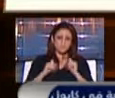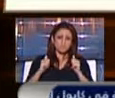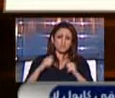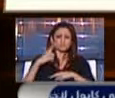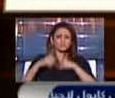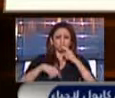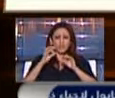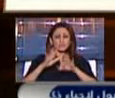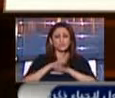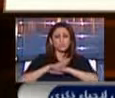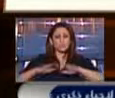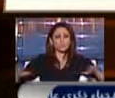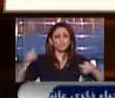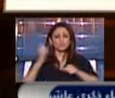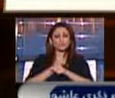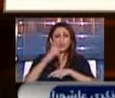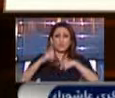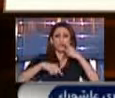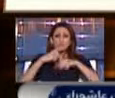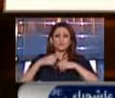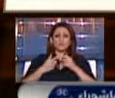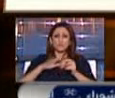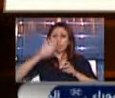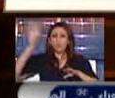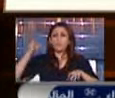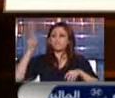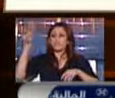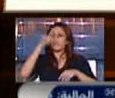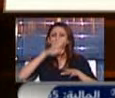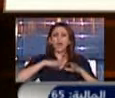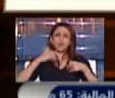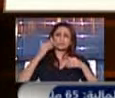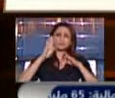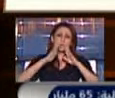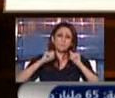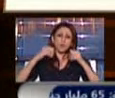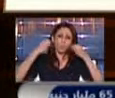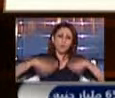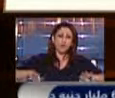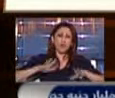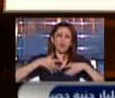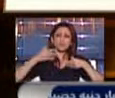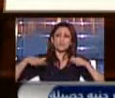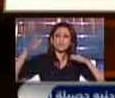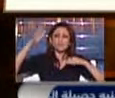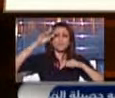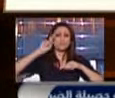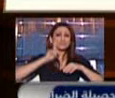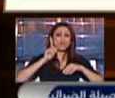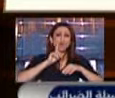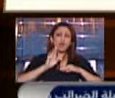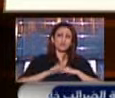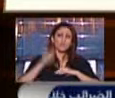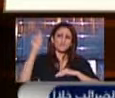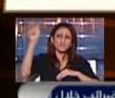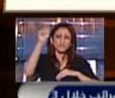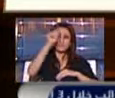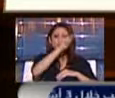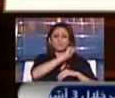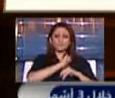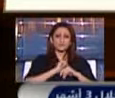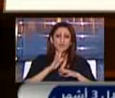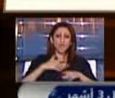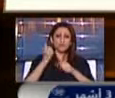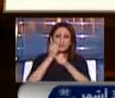تجتاز وتستقر، هناك من لا يريد ان تستقر مصر، ان تستقر وتصنع تنميه حقيقيه، ولا يريد لمصر ان تحظى